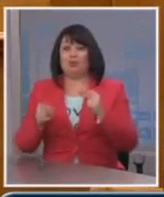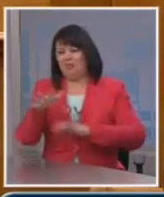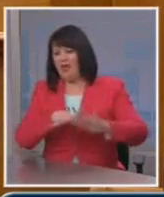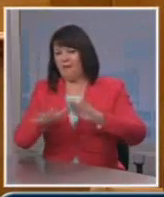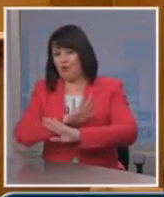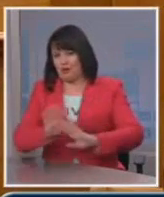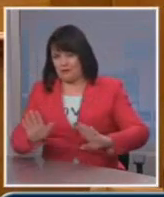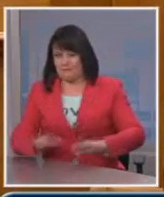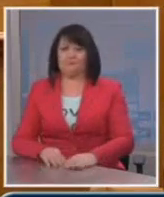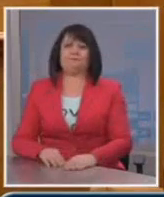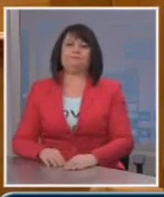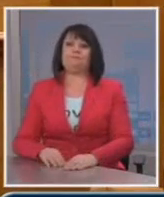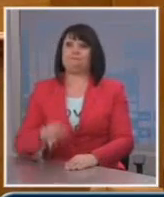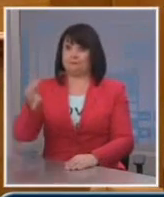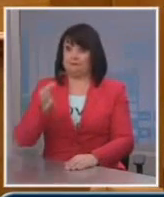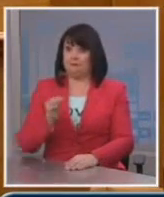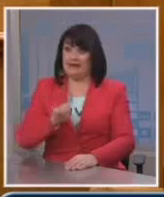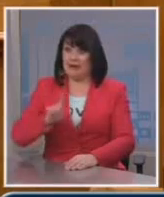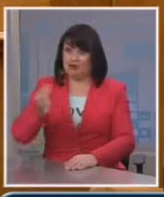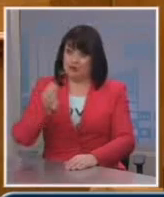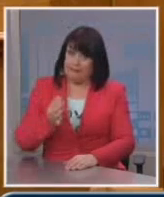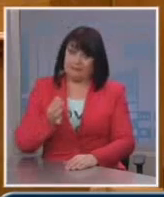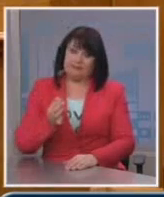Όμως, κύριε Μητσοτάκη, αναφερθήκατε στην ομιλία σας